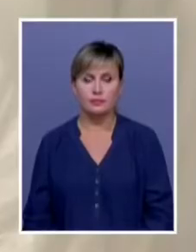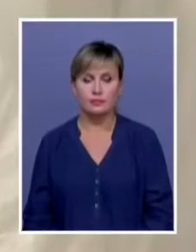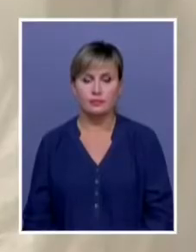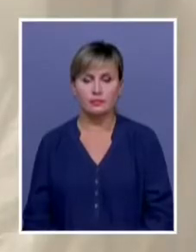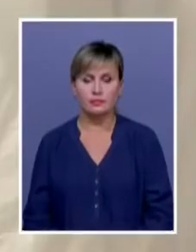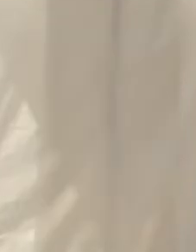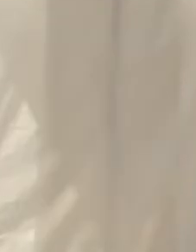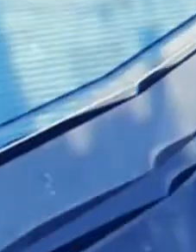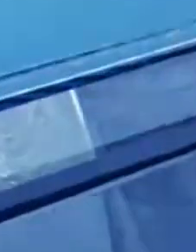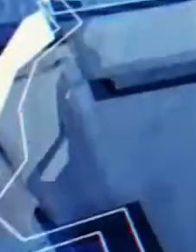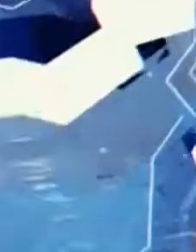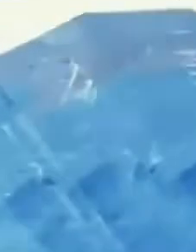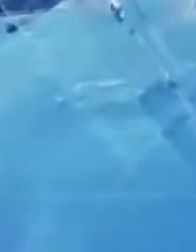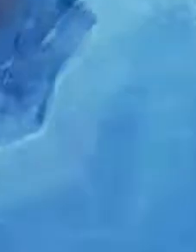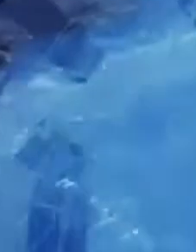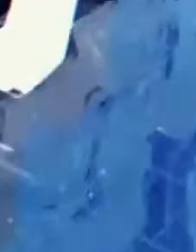Алматы.